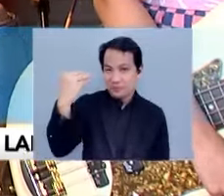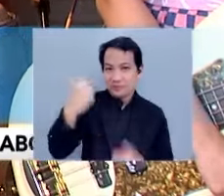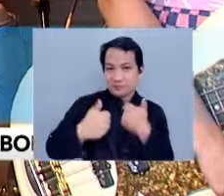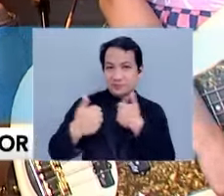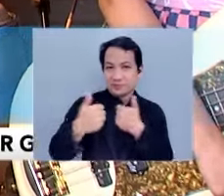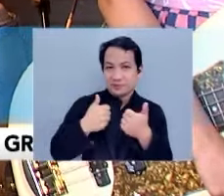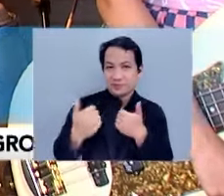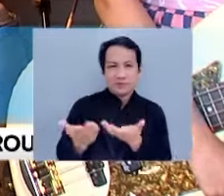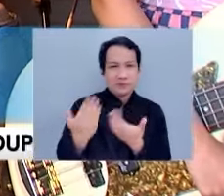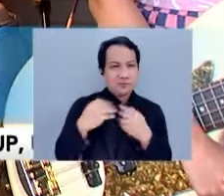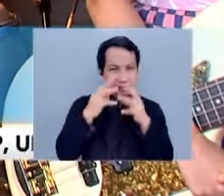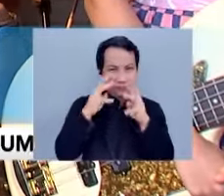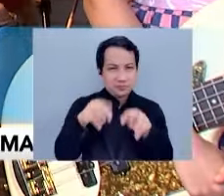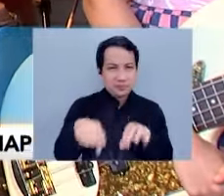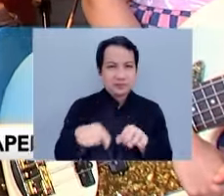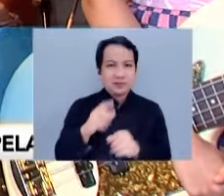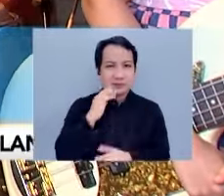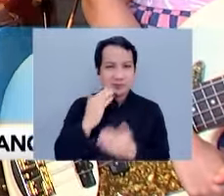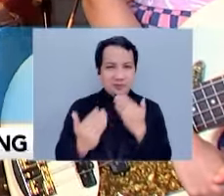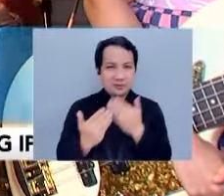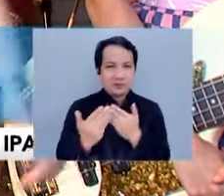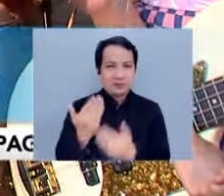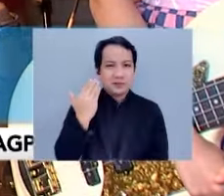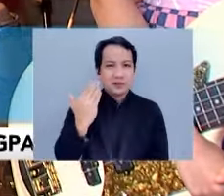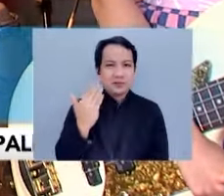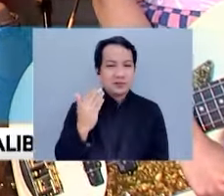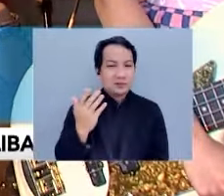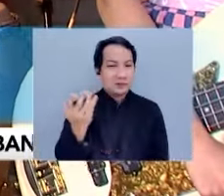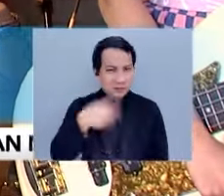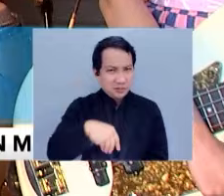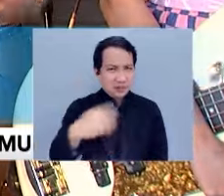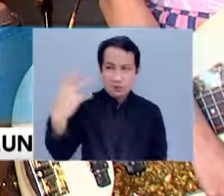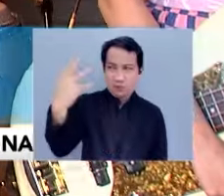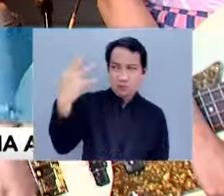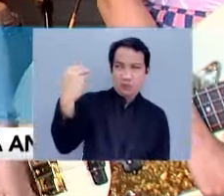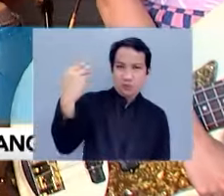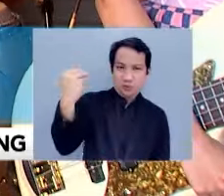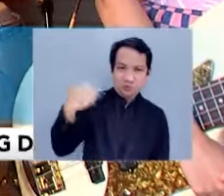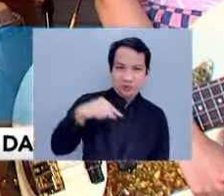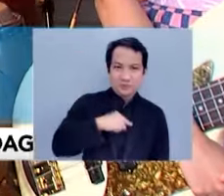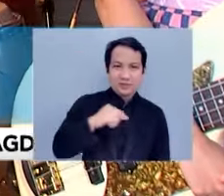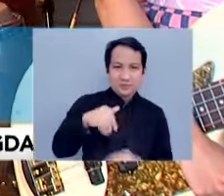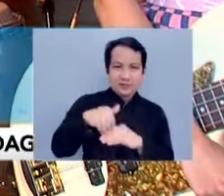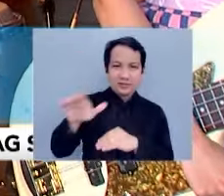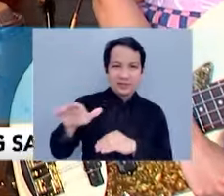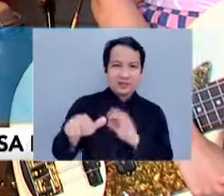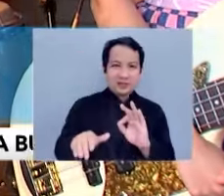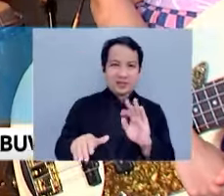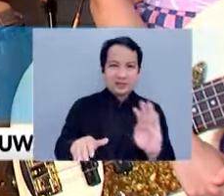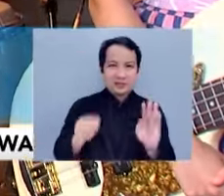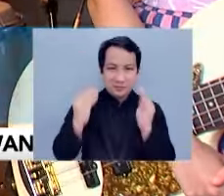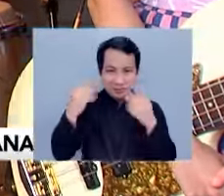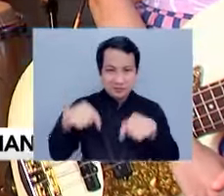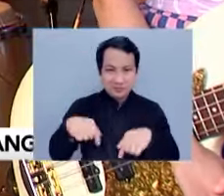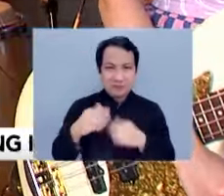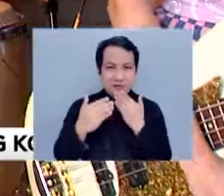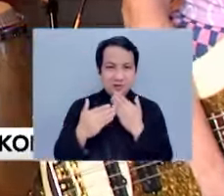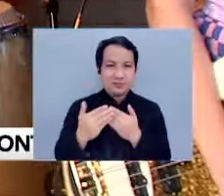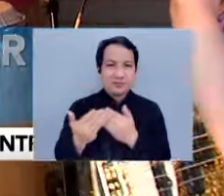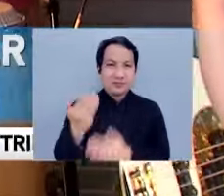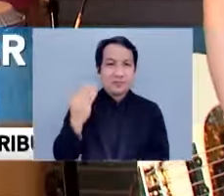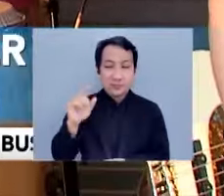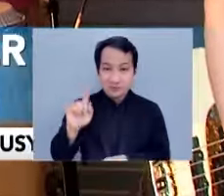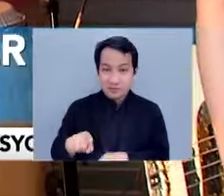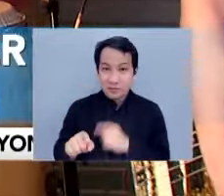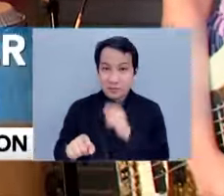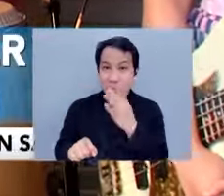nood lamang po ng Good Morning Kapatid. Bonggahan ang inyong mga selfie while watching. At ipadala sa aming official Facebook page, that is Good Morning Kapatid. Ang mapipili